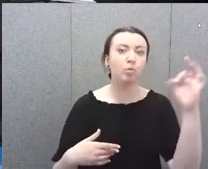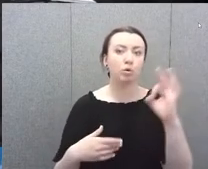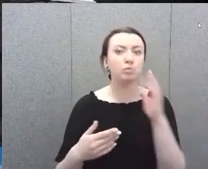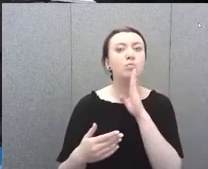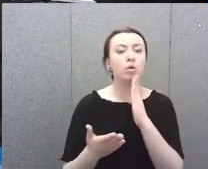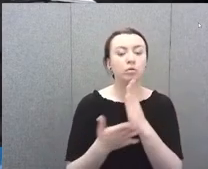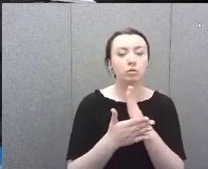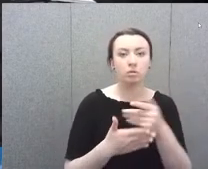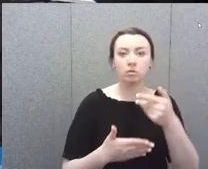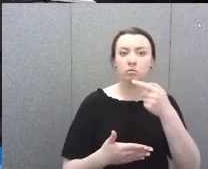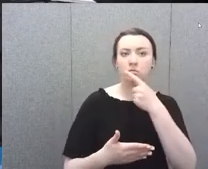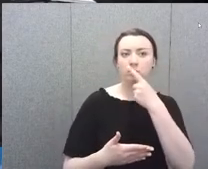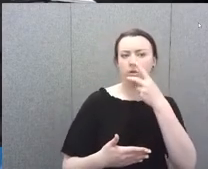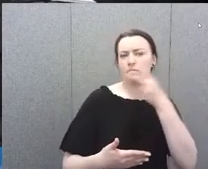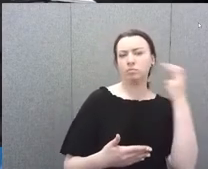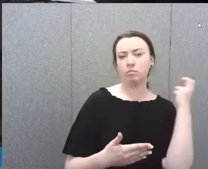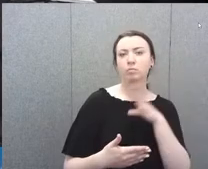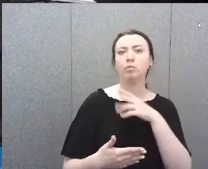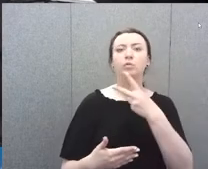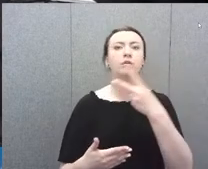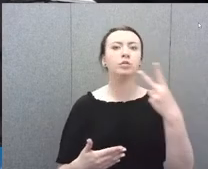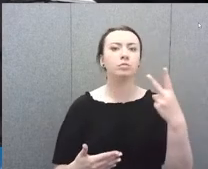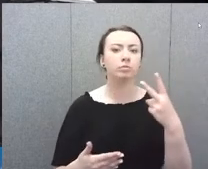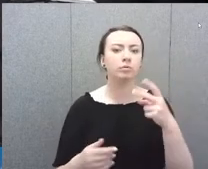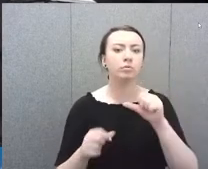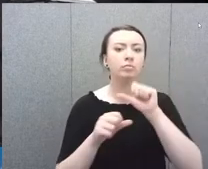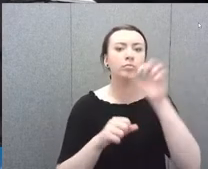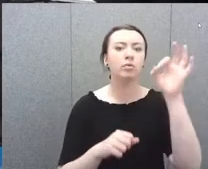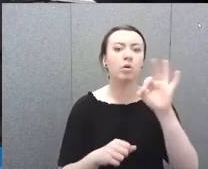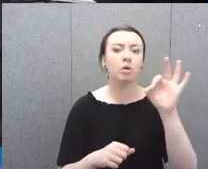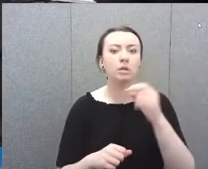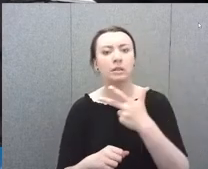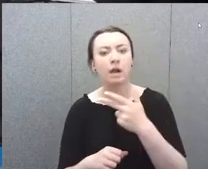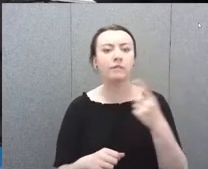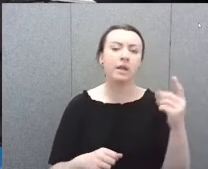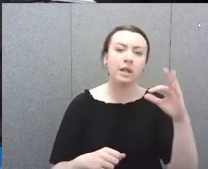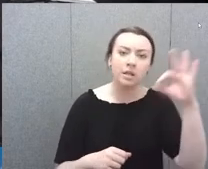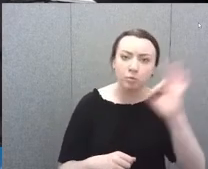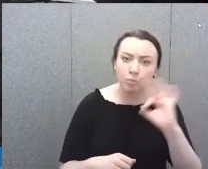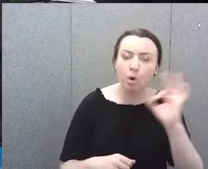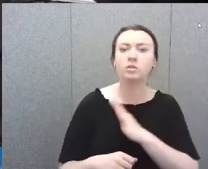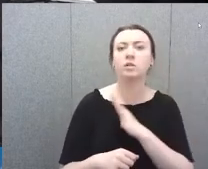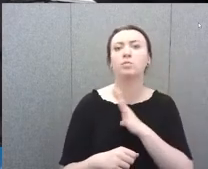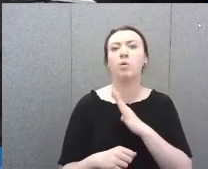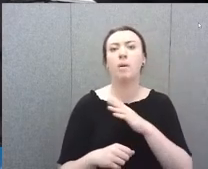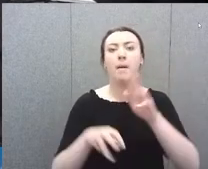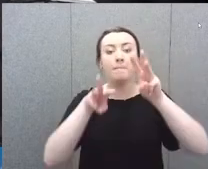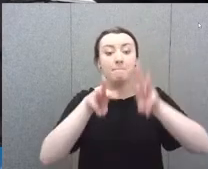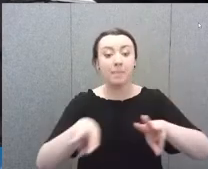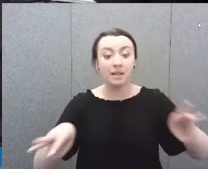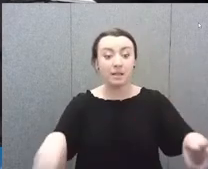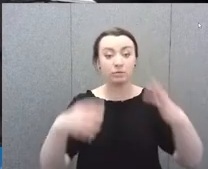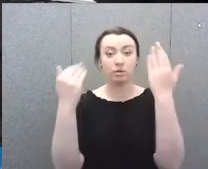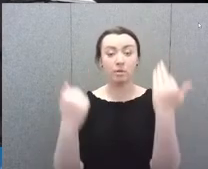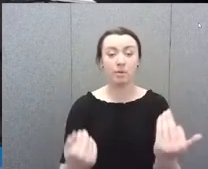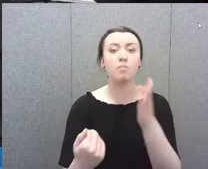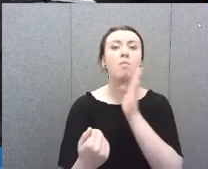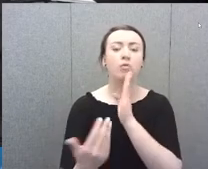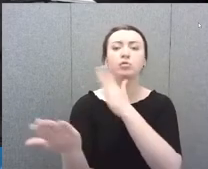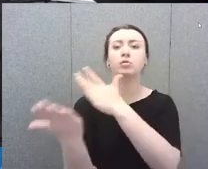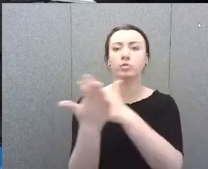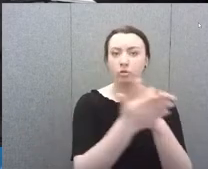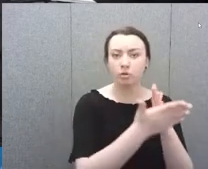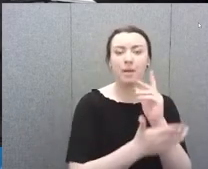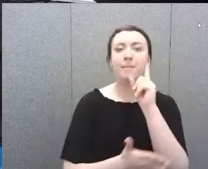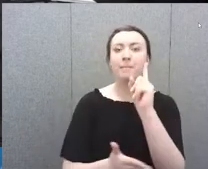21% женщин возглавляла основные политические партии, 31% составляла министров правительств. Однако